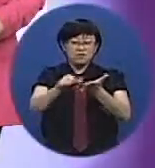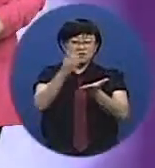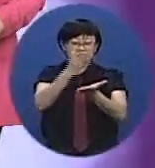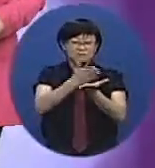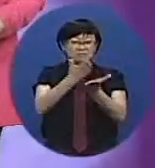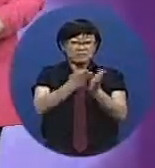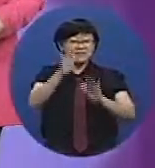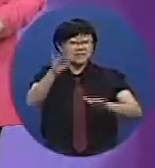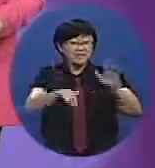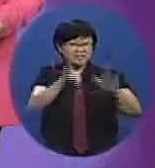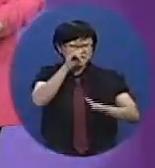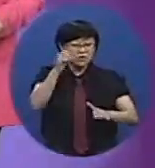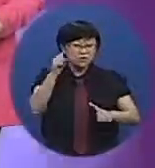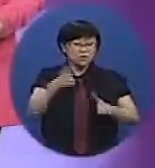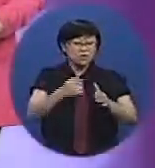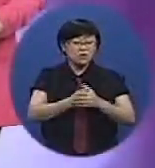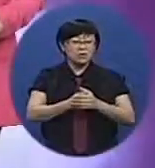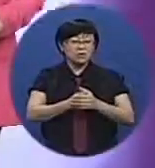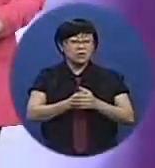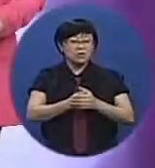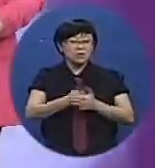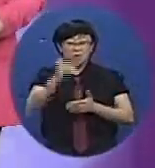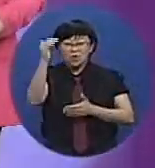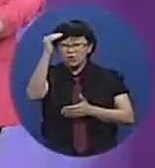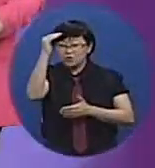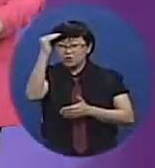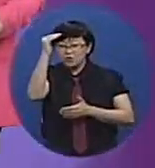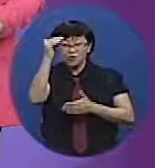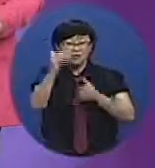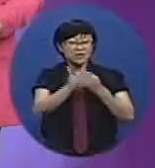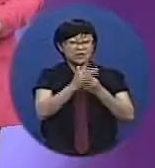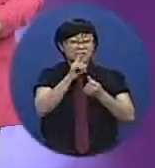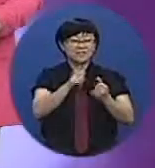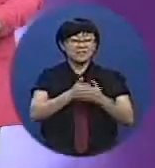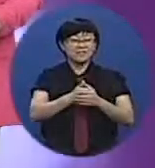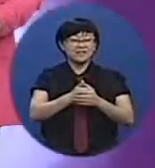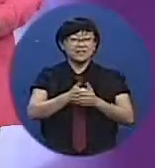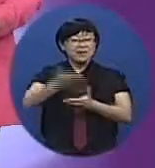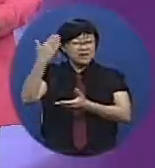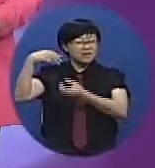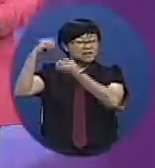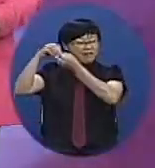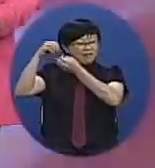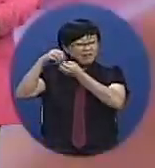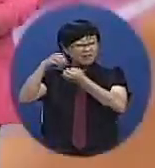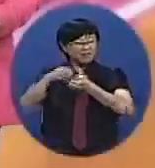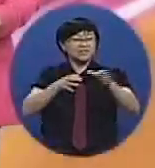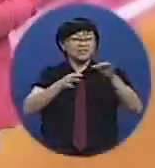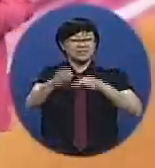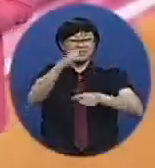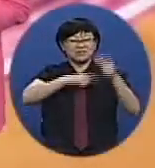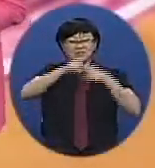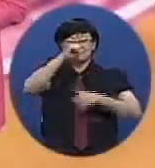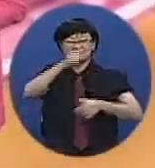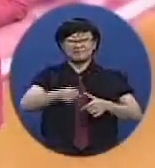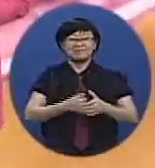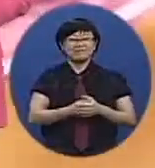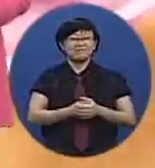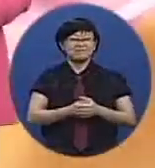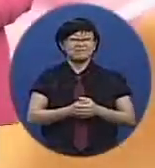뿐더러 네. 또 마음대로 이렇게 구경하는 것이 네. 예, 시장이 난 것 같아요. 그래, 네, 저도